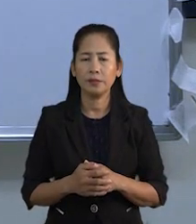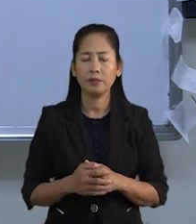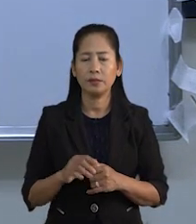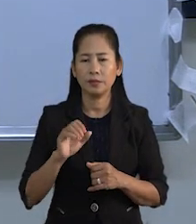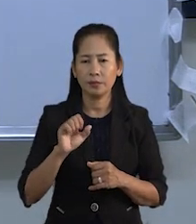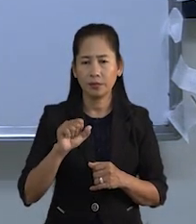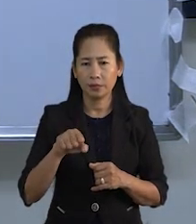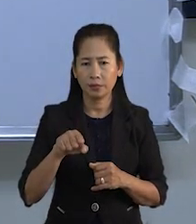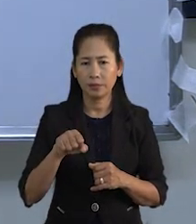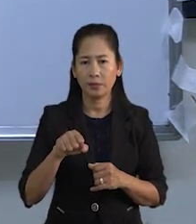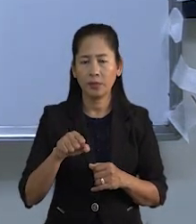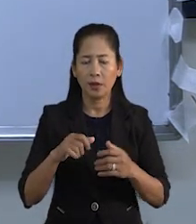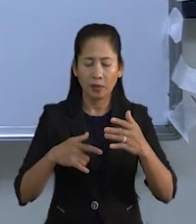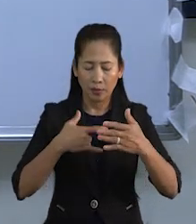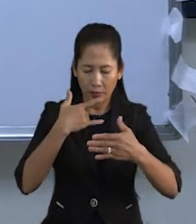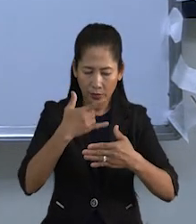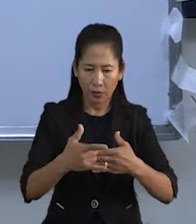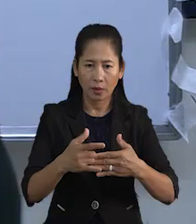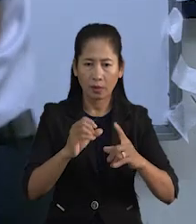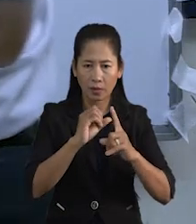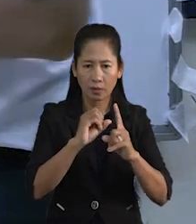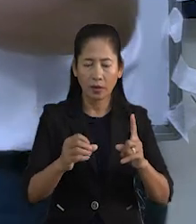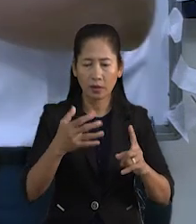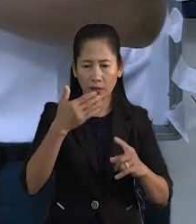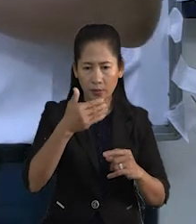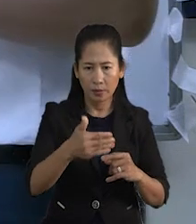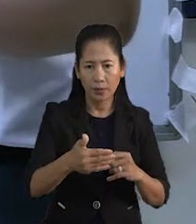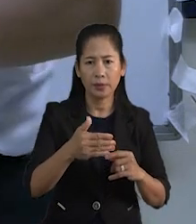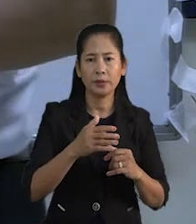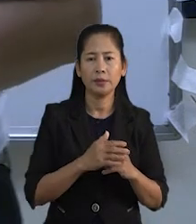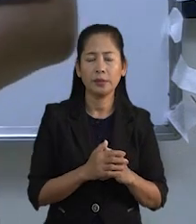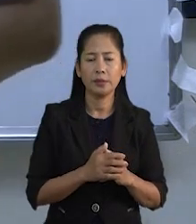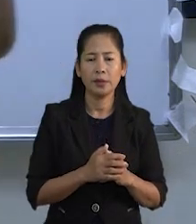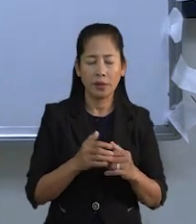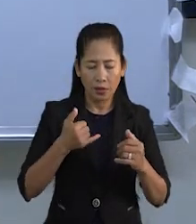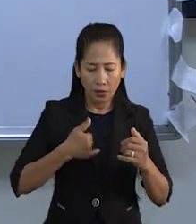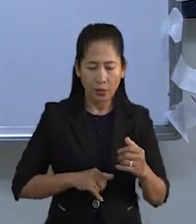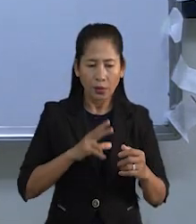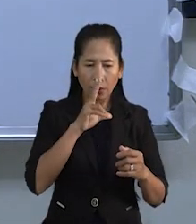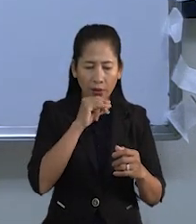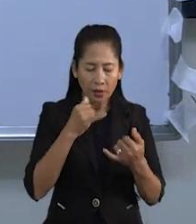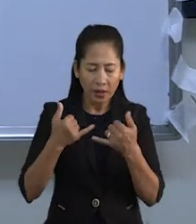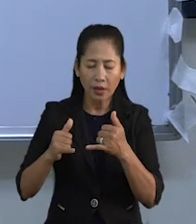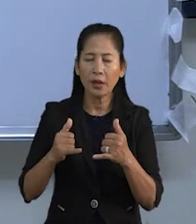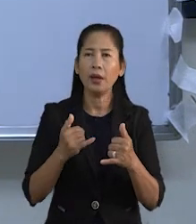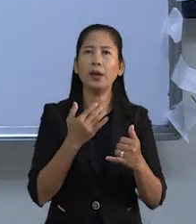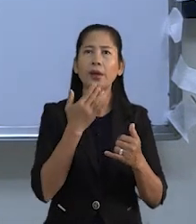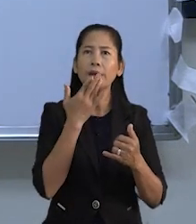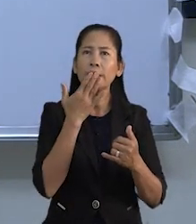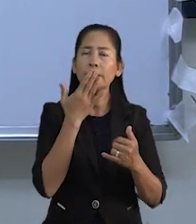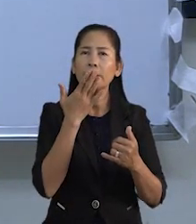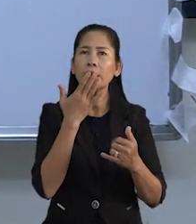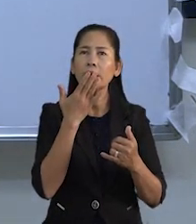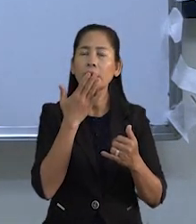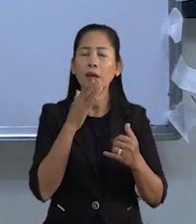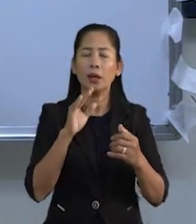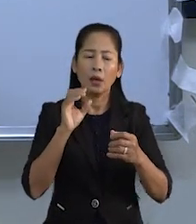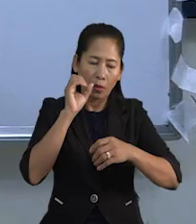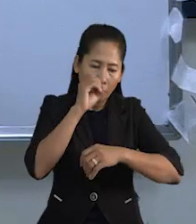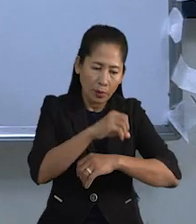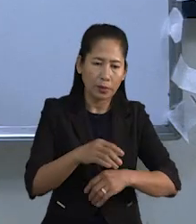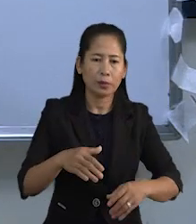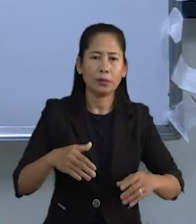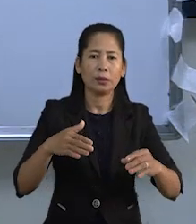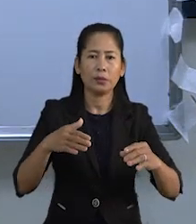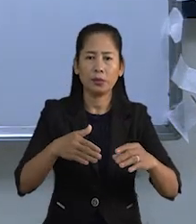បាទបន្តមកទៀតយើងដល់លបះទី9បាទកូនទាលេងទឹកស្កប់ស្កល់ដល់ពេលប្រលប់នាំ